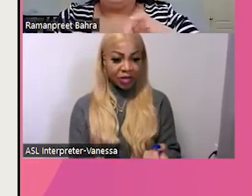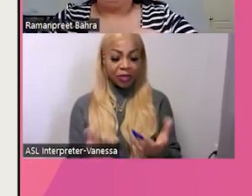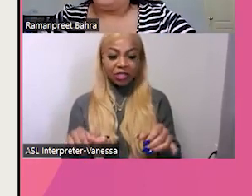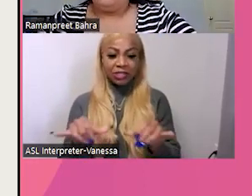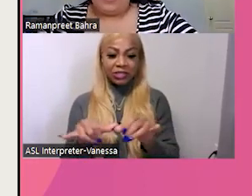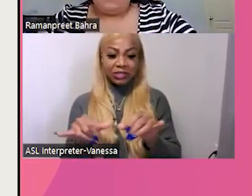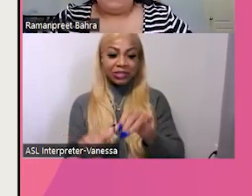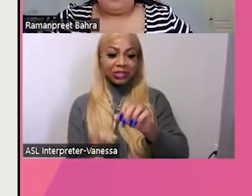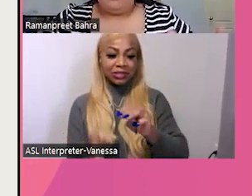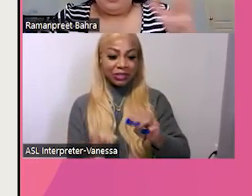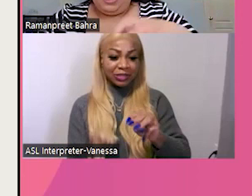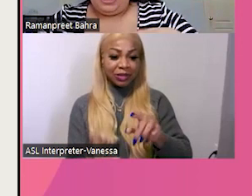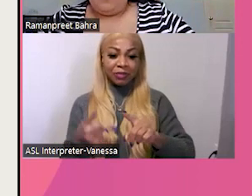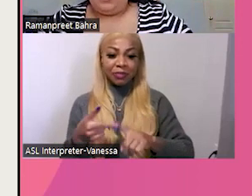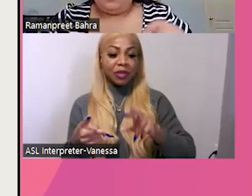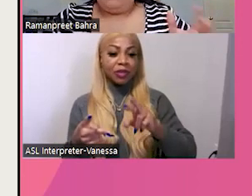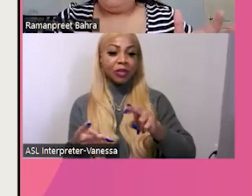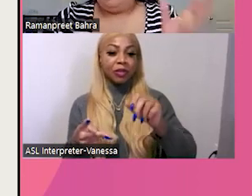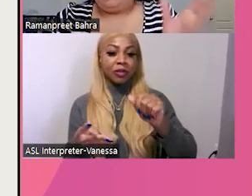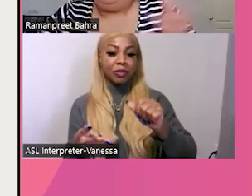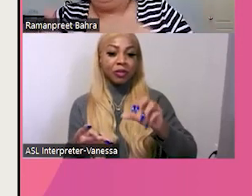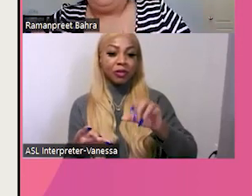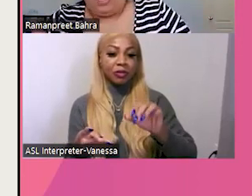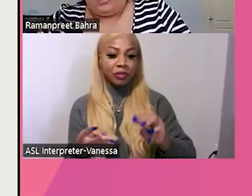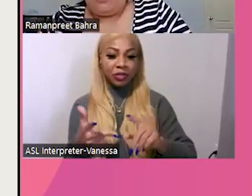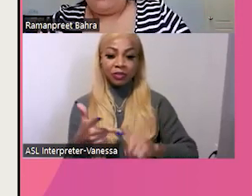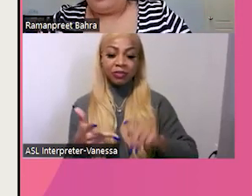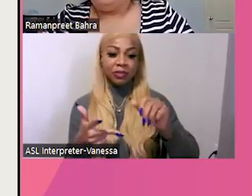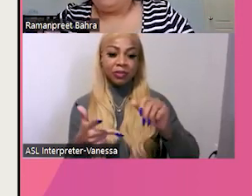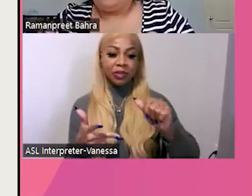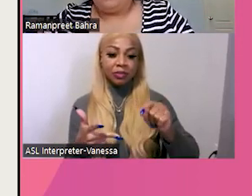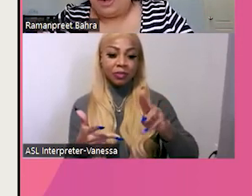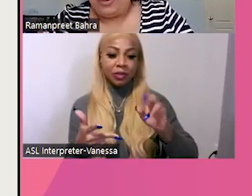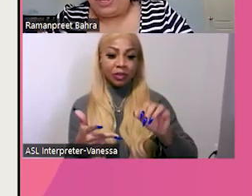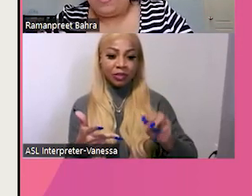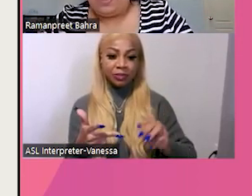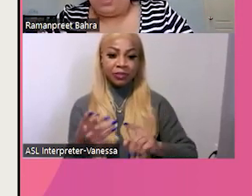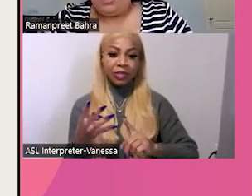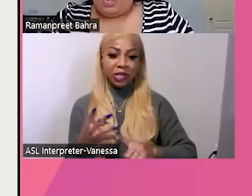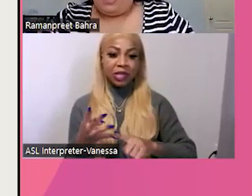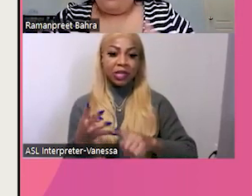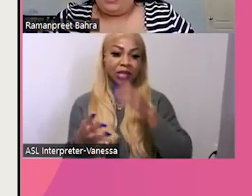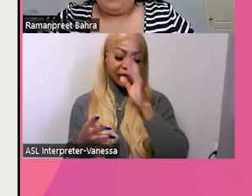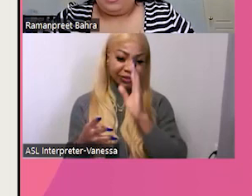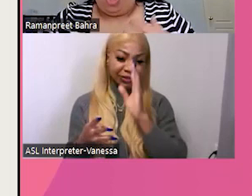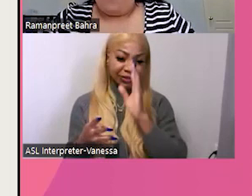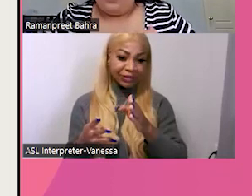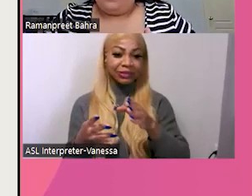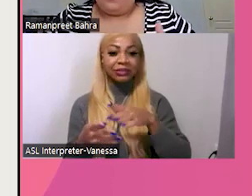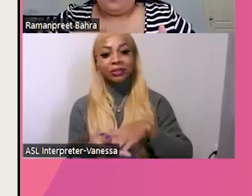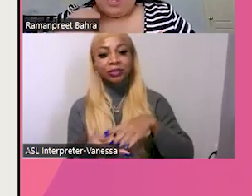portée de la façon dont la taille de la personne s'aligne et accompagné du racisme,